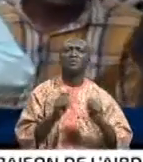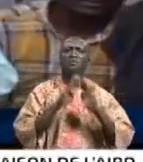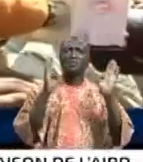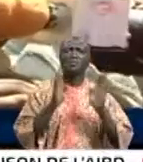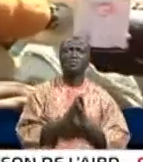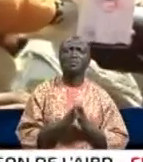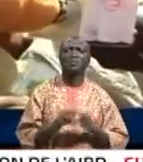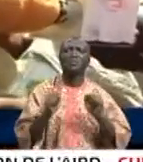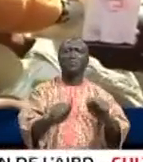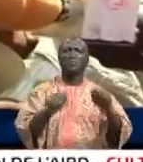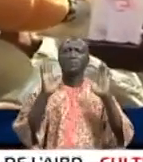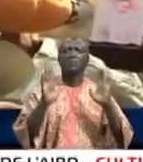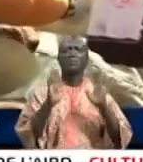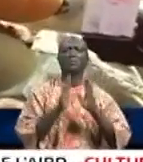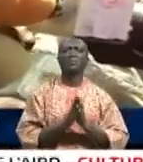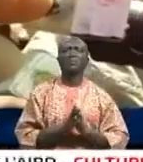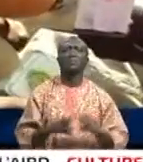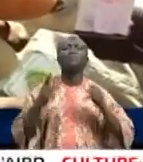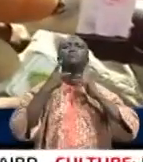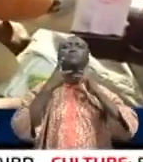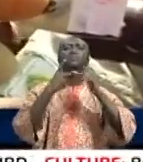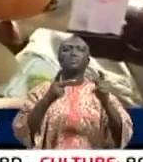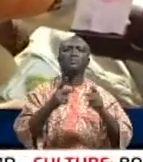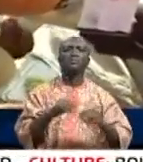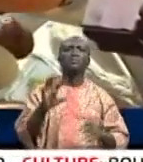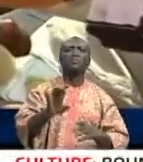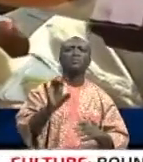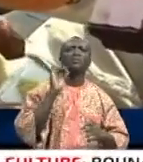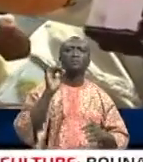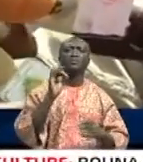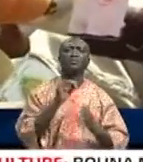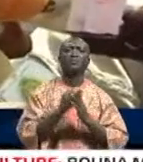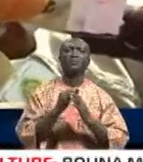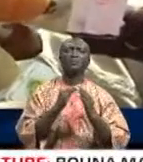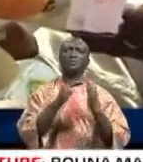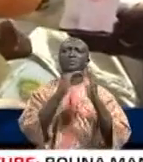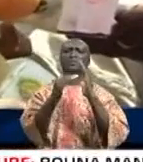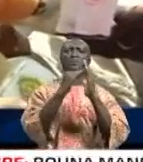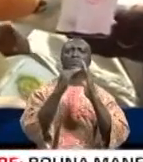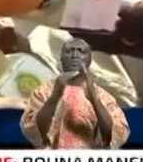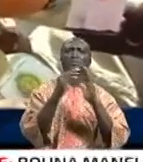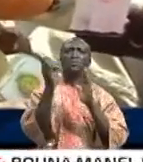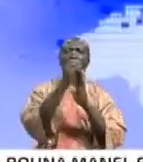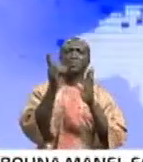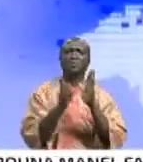le droit encore moins le choix de délimiter nos droits constitutionnels